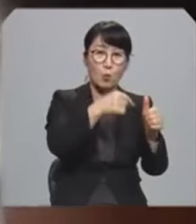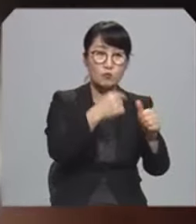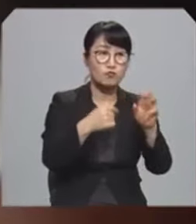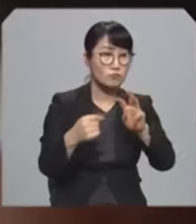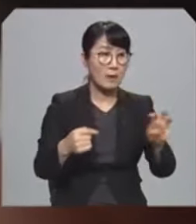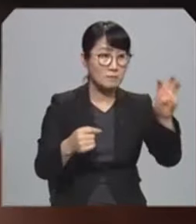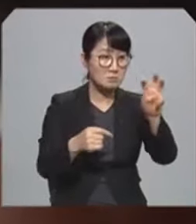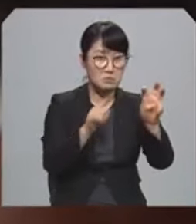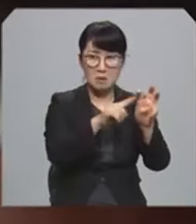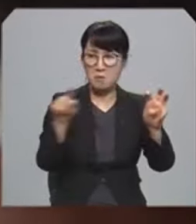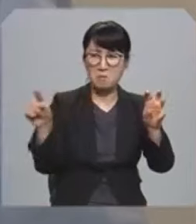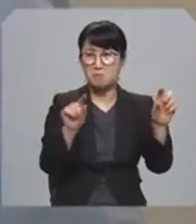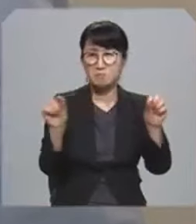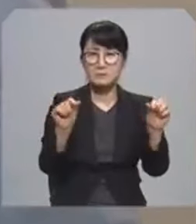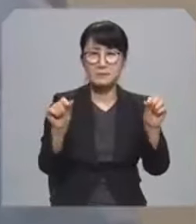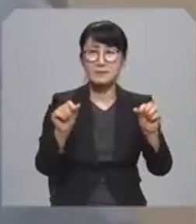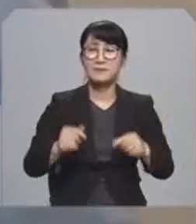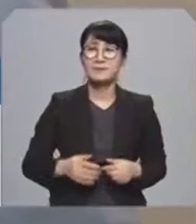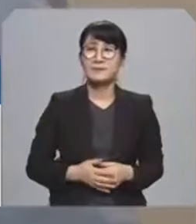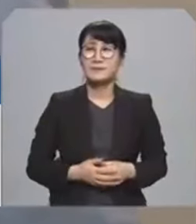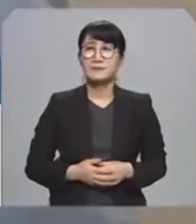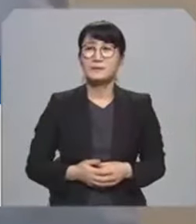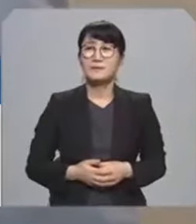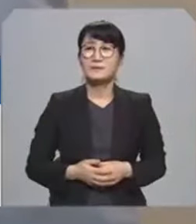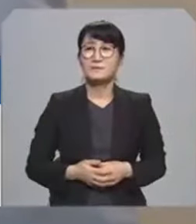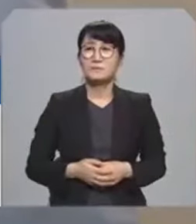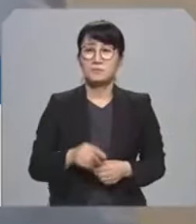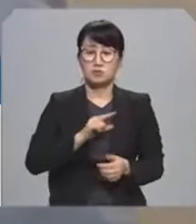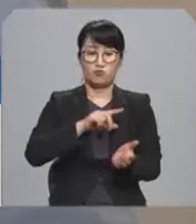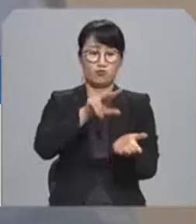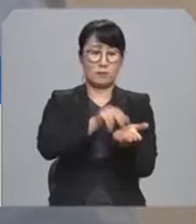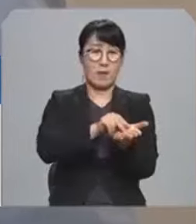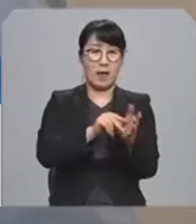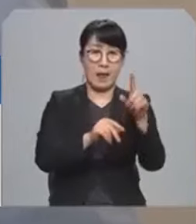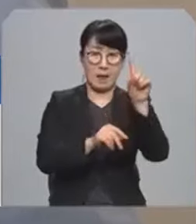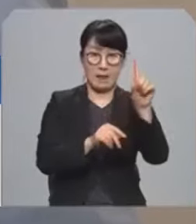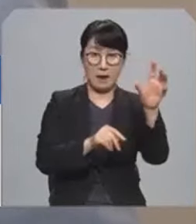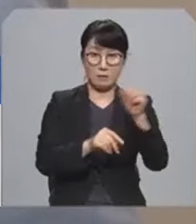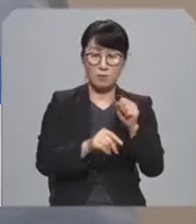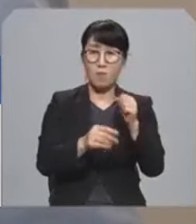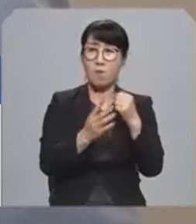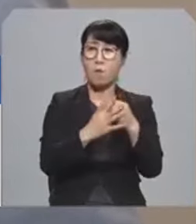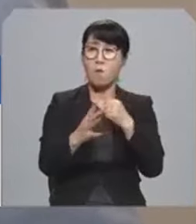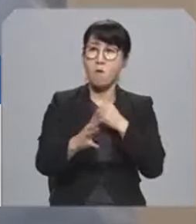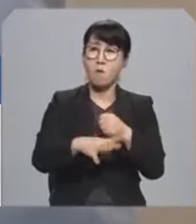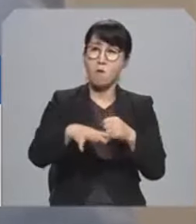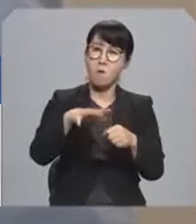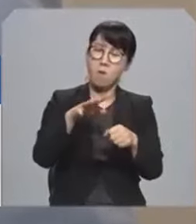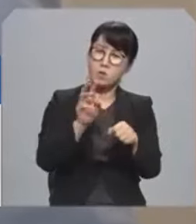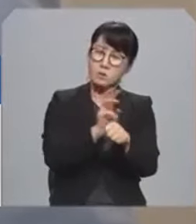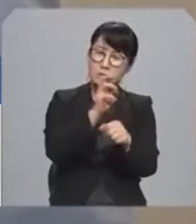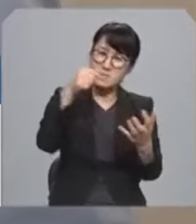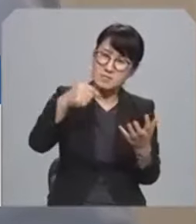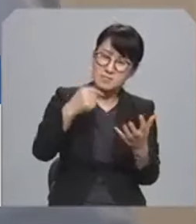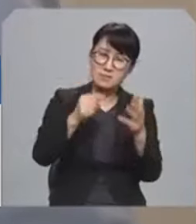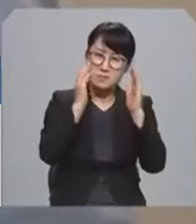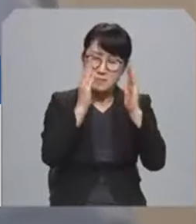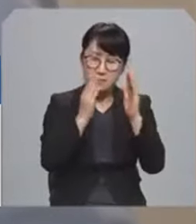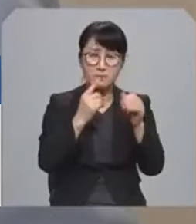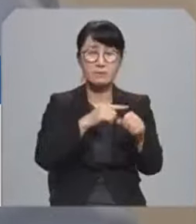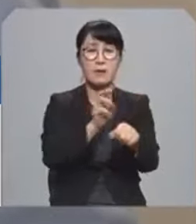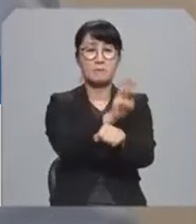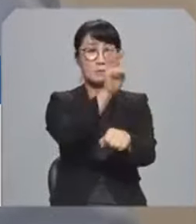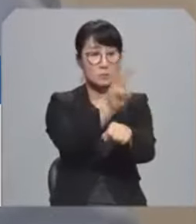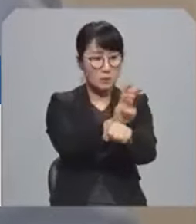이에 먹습니다 한 주제를 가지고 30시간 동안 탐구하고 수업을 운영하는 것은